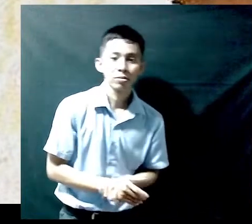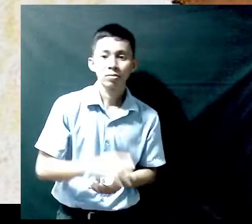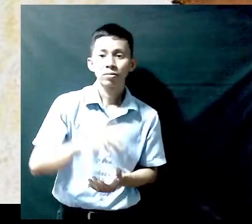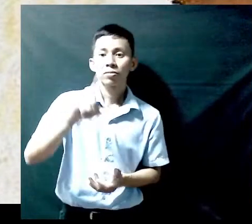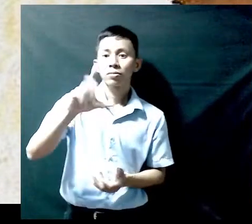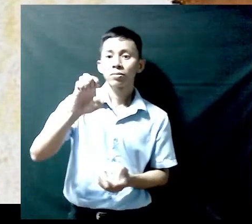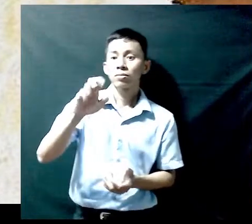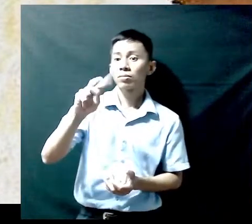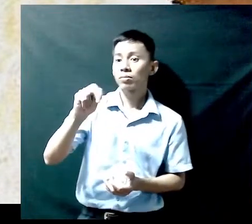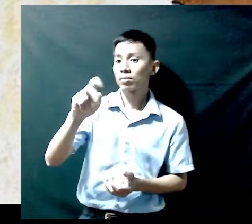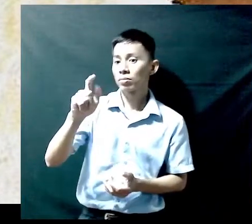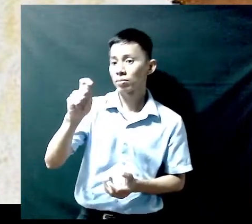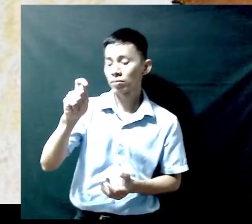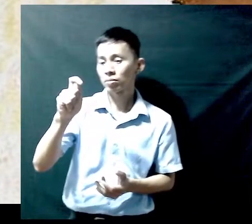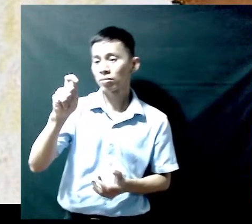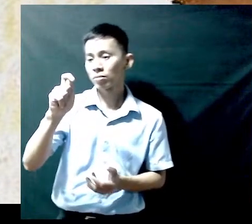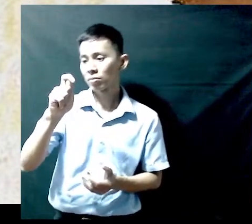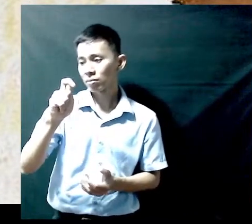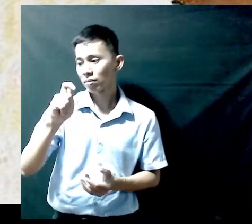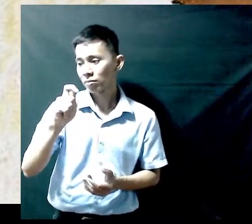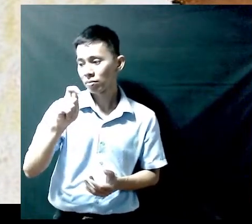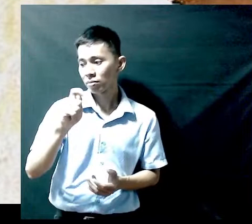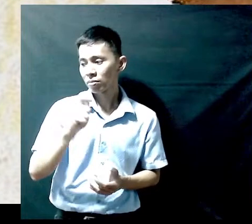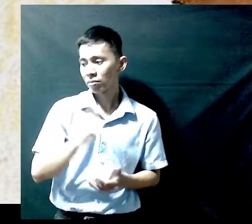Hannah, sila Elkanah,